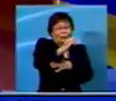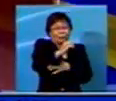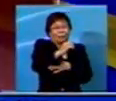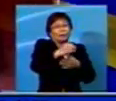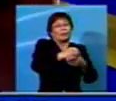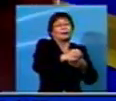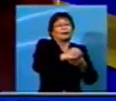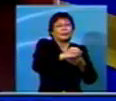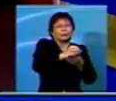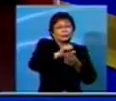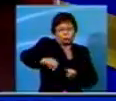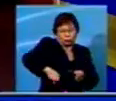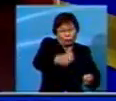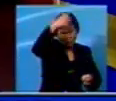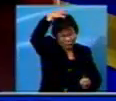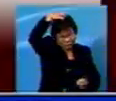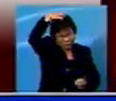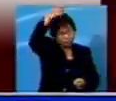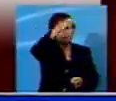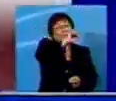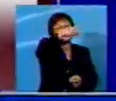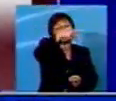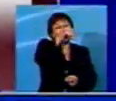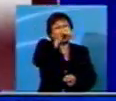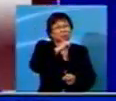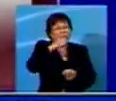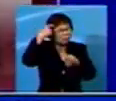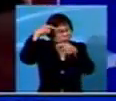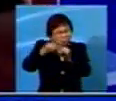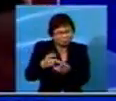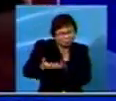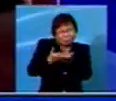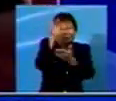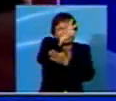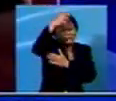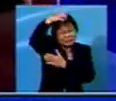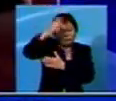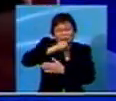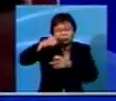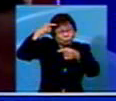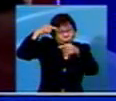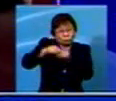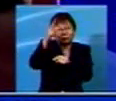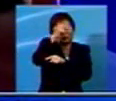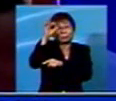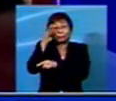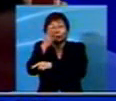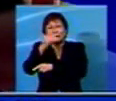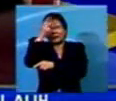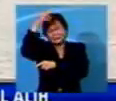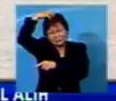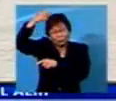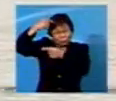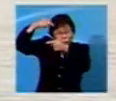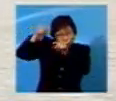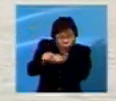pengeluar air sungai Selangor S berhad Splash masih tidak bersetuju dengan tawaran kerajaan Selangor kerajaan persekutuan dan kerajaan Selangor